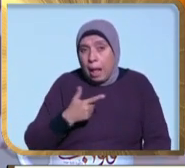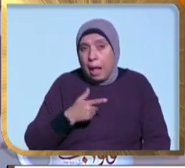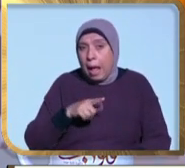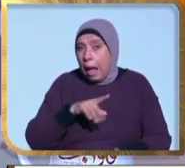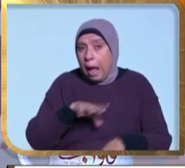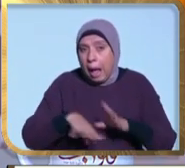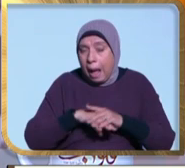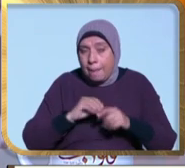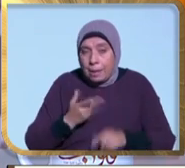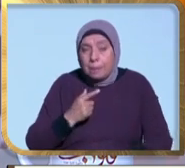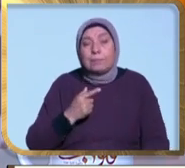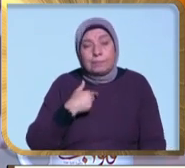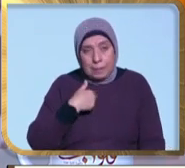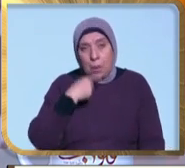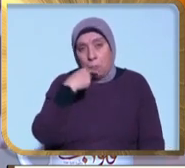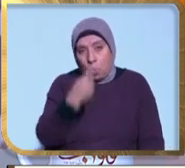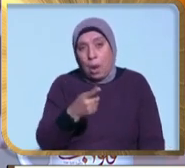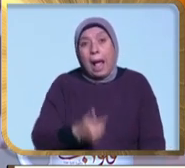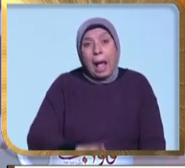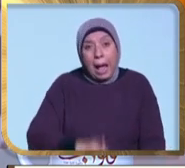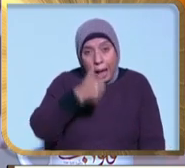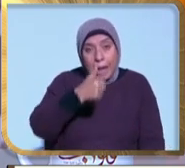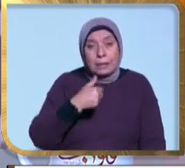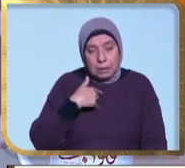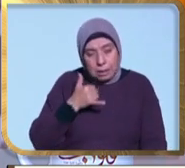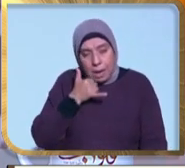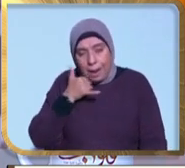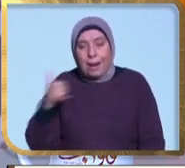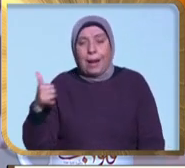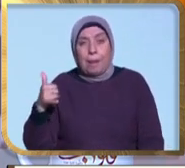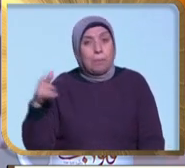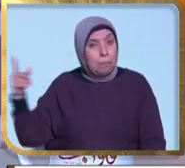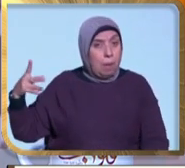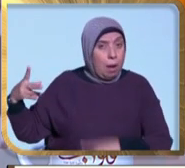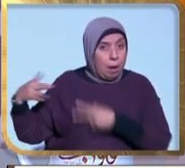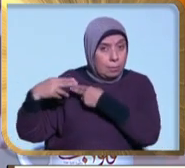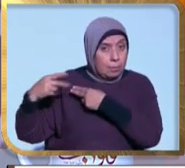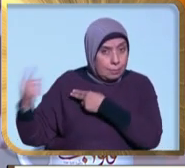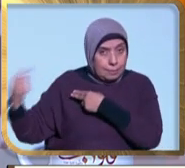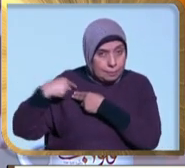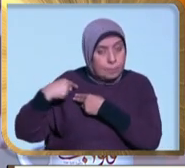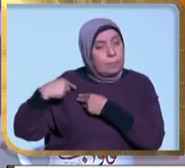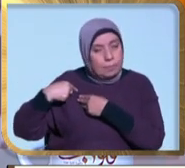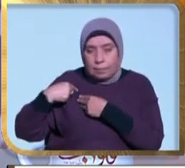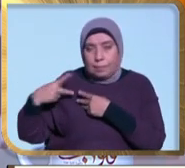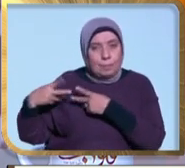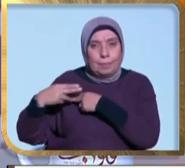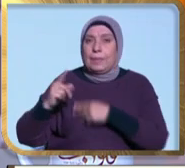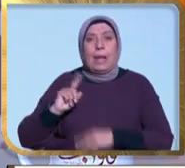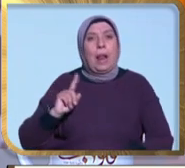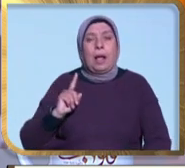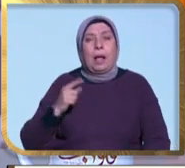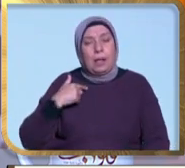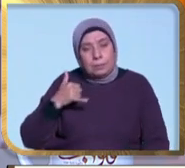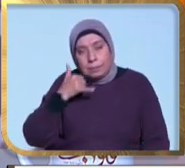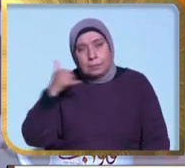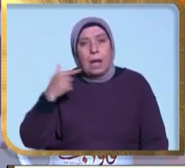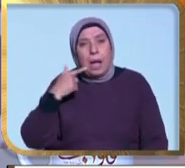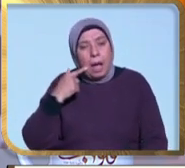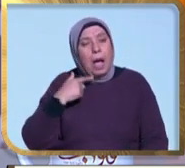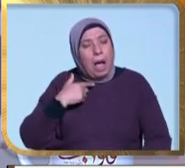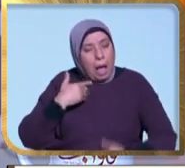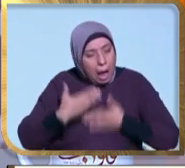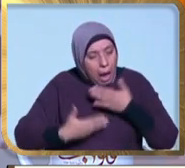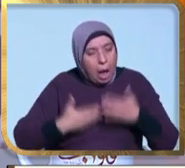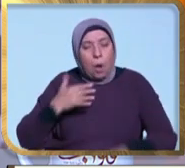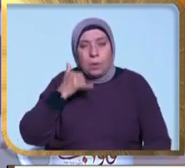ما تنوي القطيعه حتى لو هي نوت القطيعه انا لا انوي القطيعه وتصلي على قدر الطاقه وباي نوع من الوسيله ابعت الاول